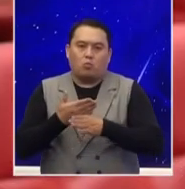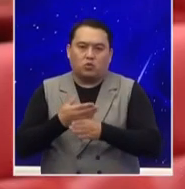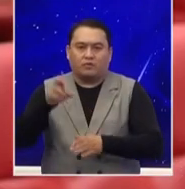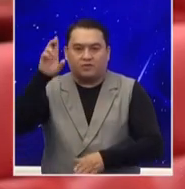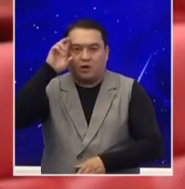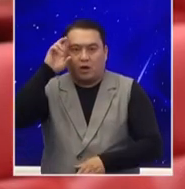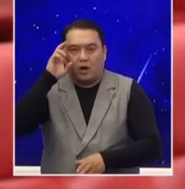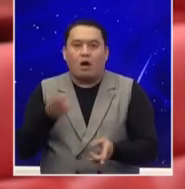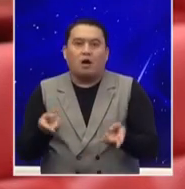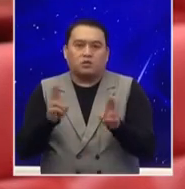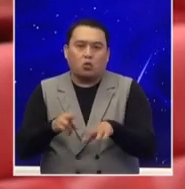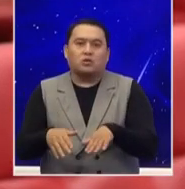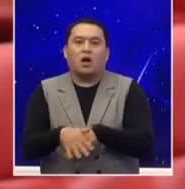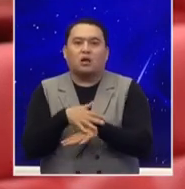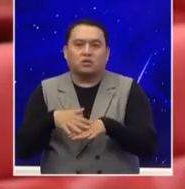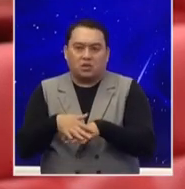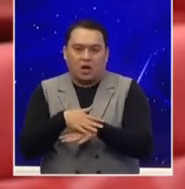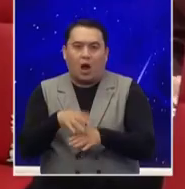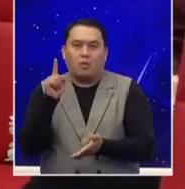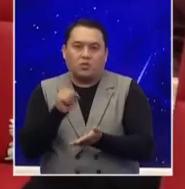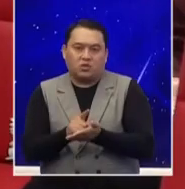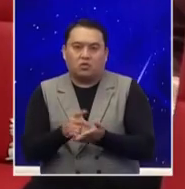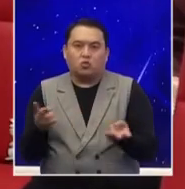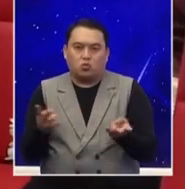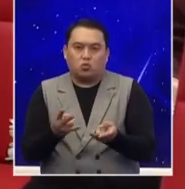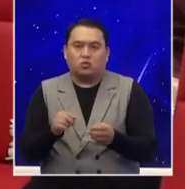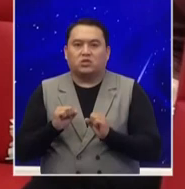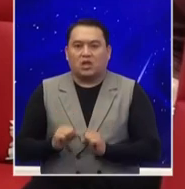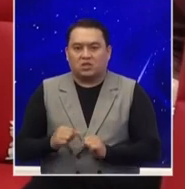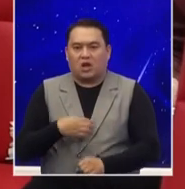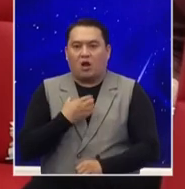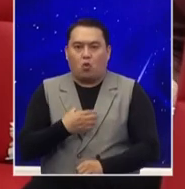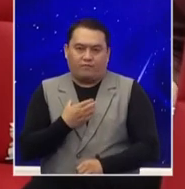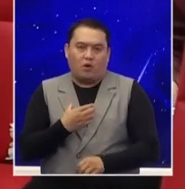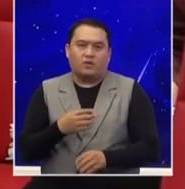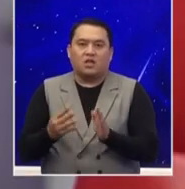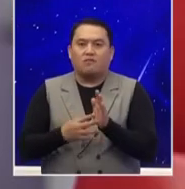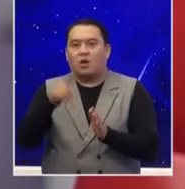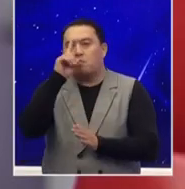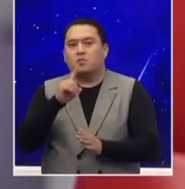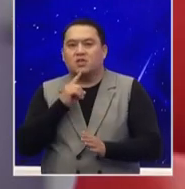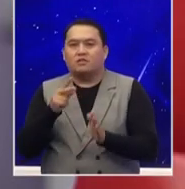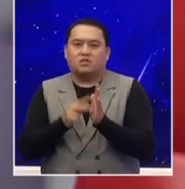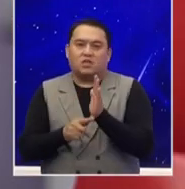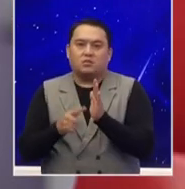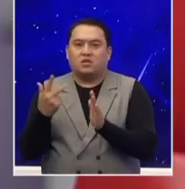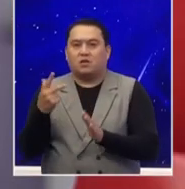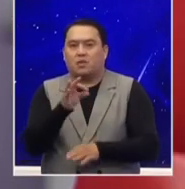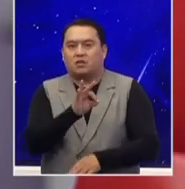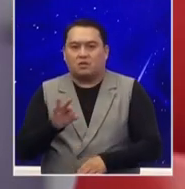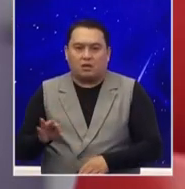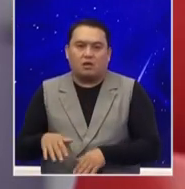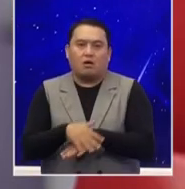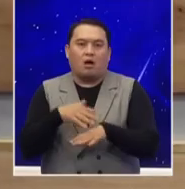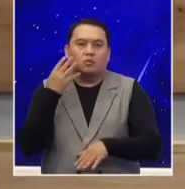счет государства остальное население обязательно должно быть застраховано так по итогам девяти месяцев 73 процента